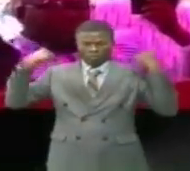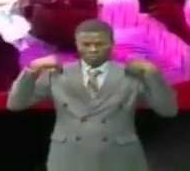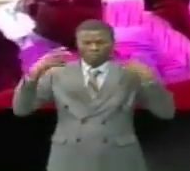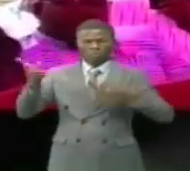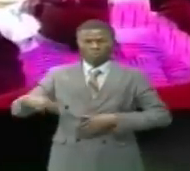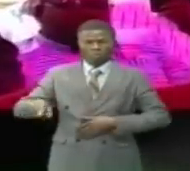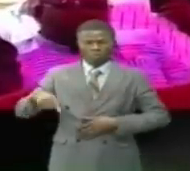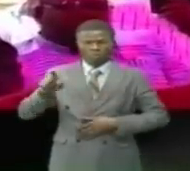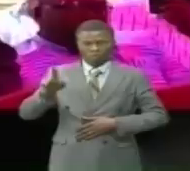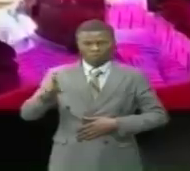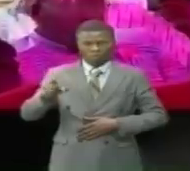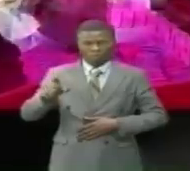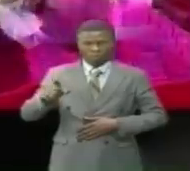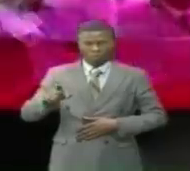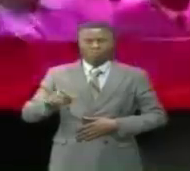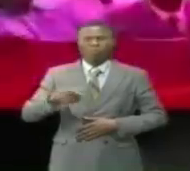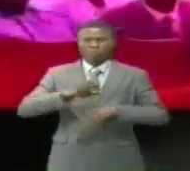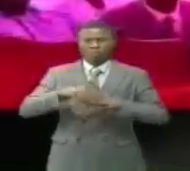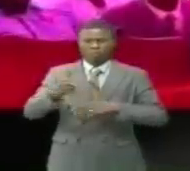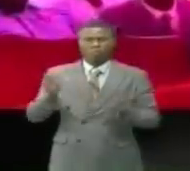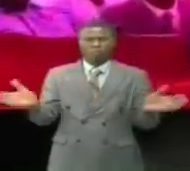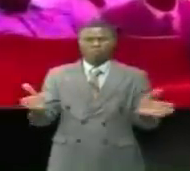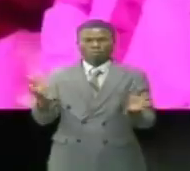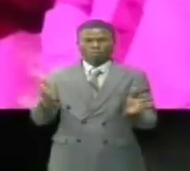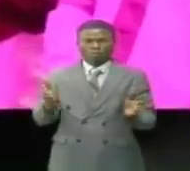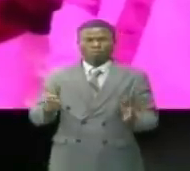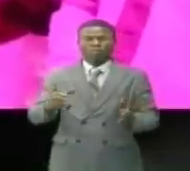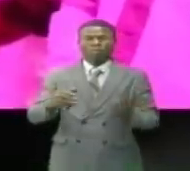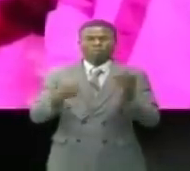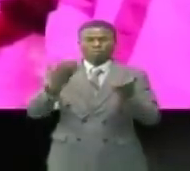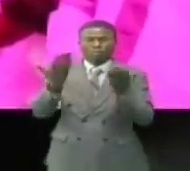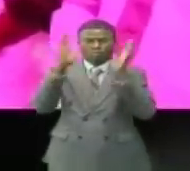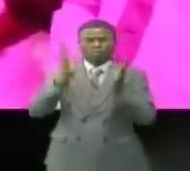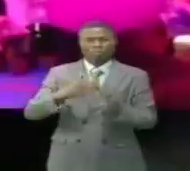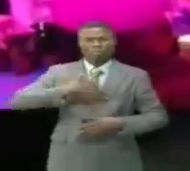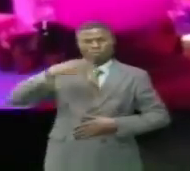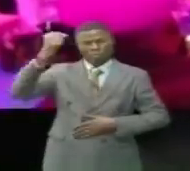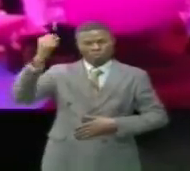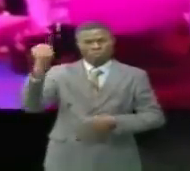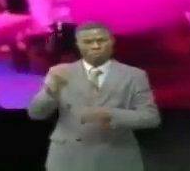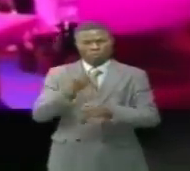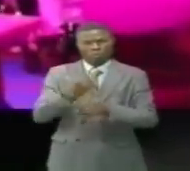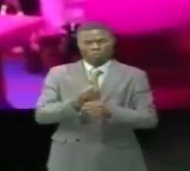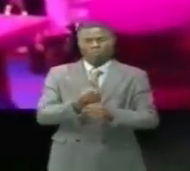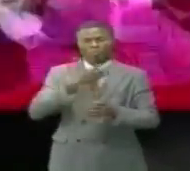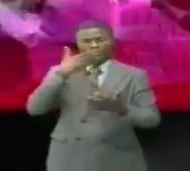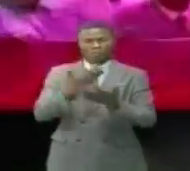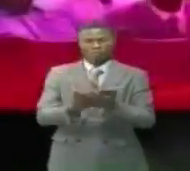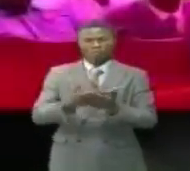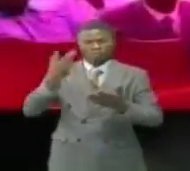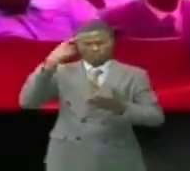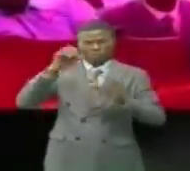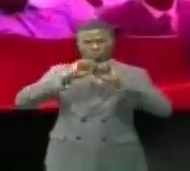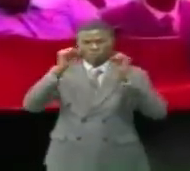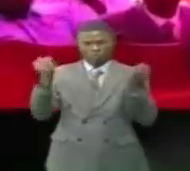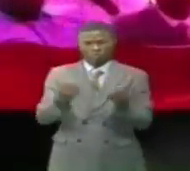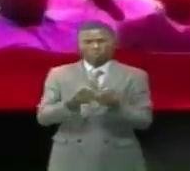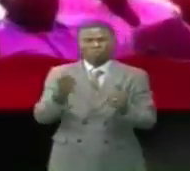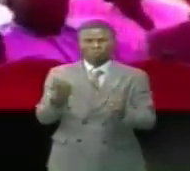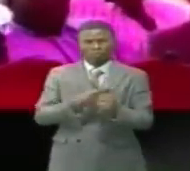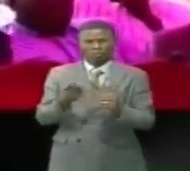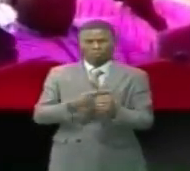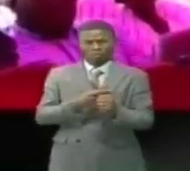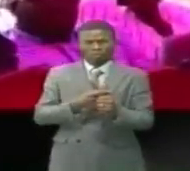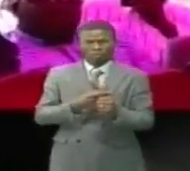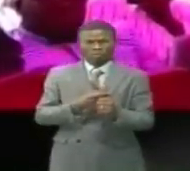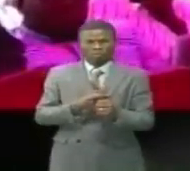l'exécutif provincial a par la suite exhorté les lauréats de servir véritablement le modèle pour la société. Je voudrais d'abord